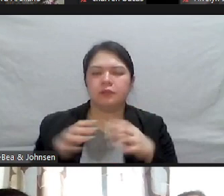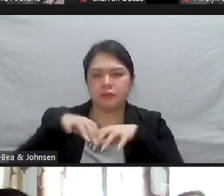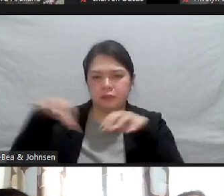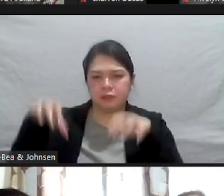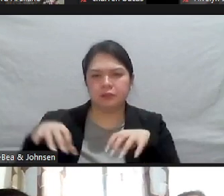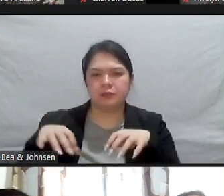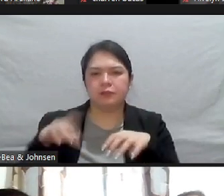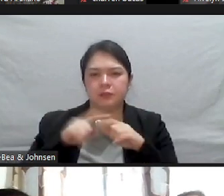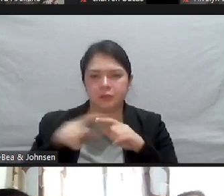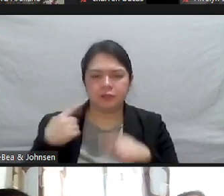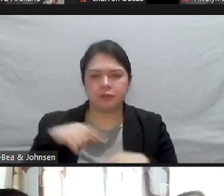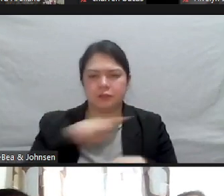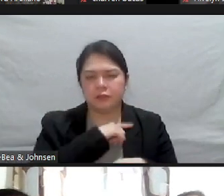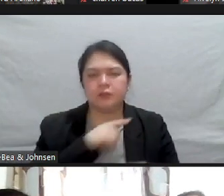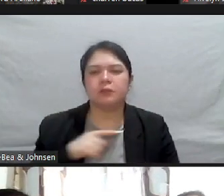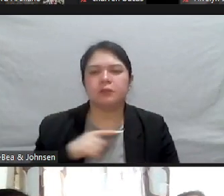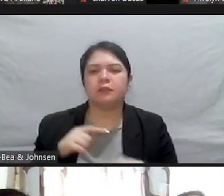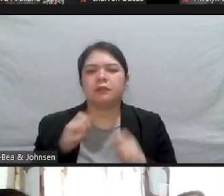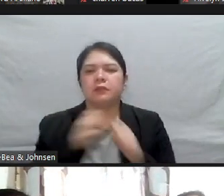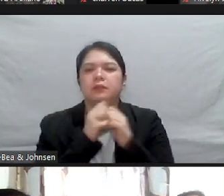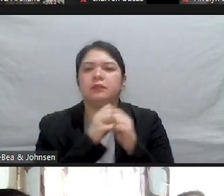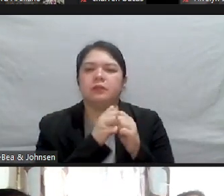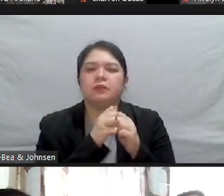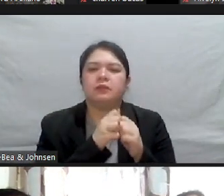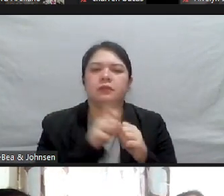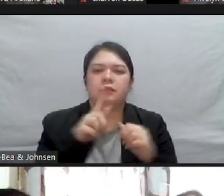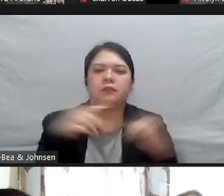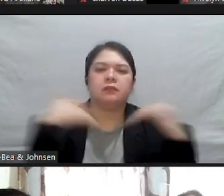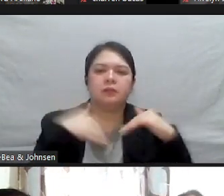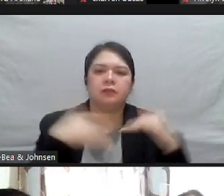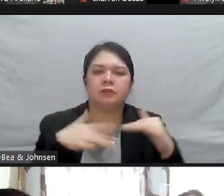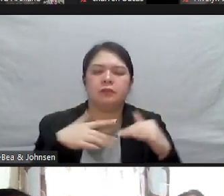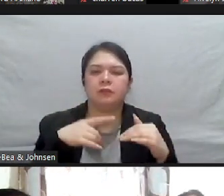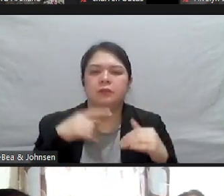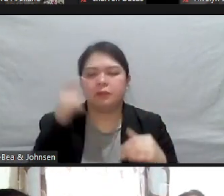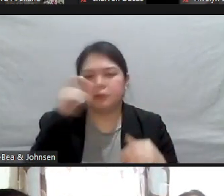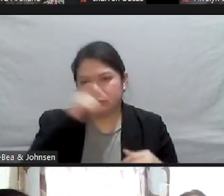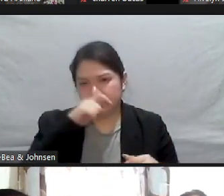nagkakaintindihan naman kaming lahat kung magsama-sama sa isang meeting dahil sa Tagalog.